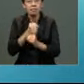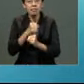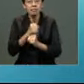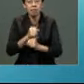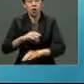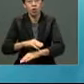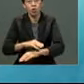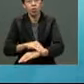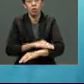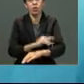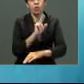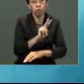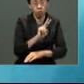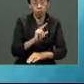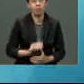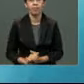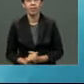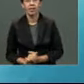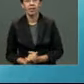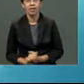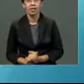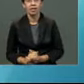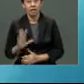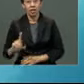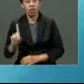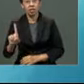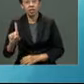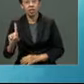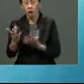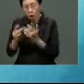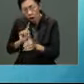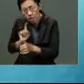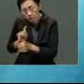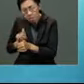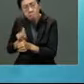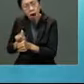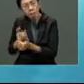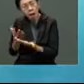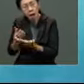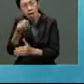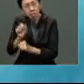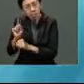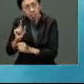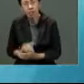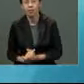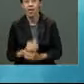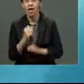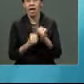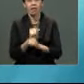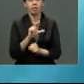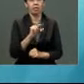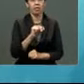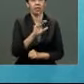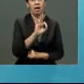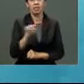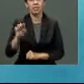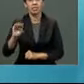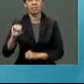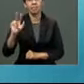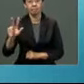นวดนี่2นะครับแล้วก็อีก1นั้นยังอยู่ในขั้นของการสอบสวนอยู่อายุอยู่ในช่วงระหว่าง39ถึง43